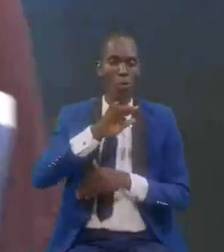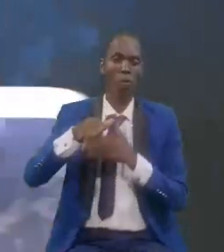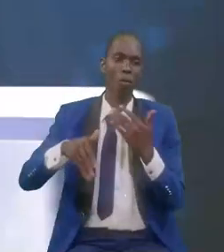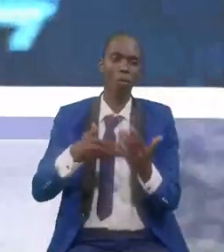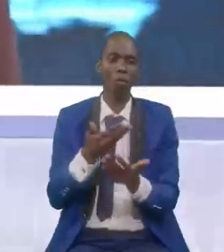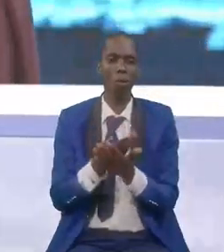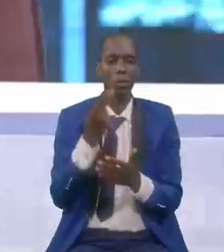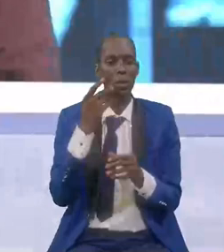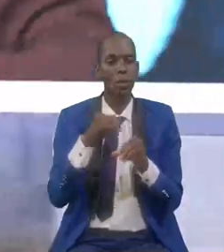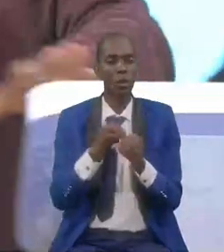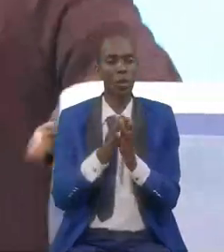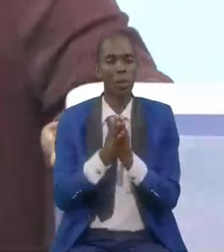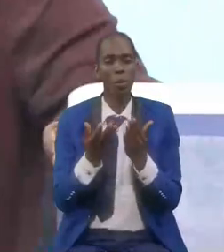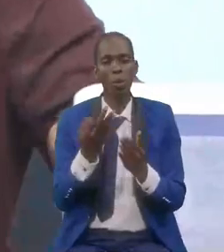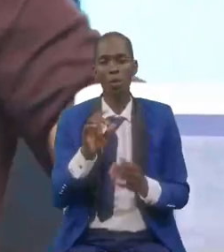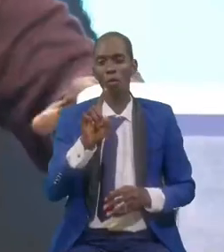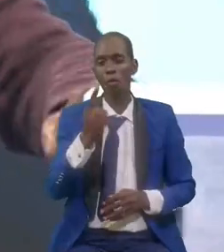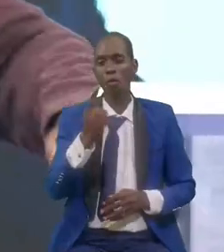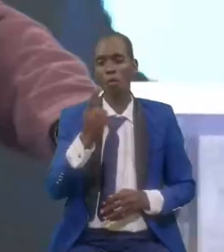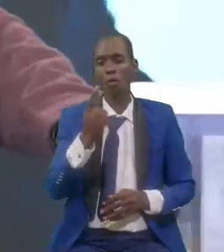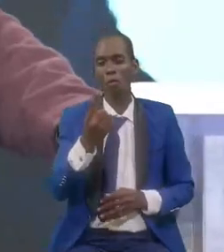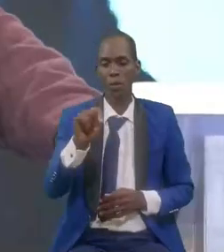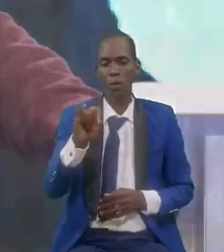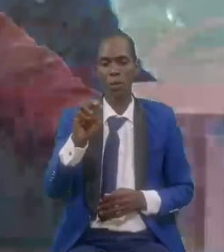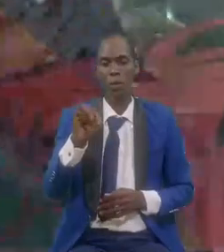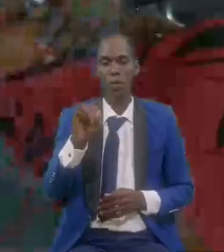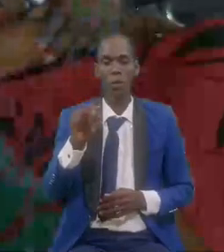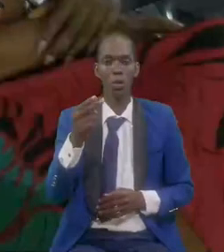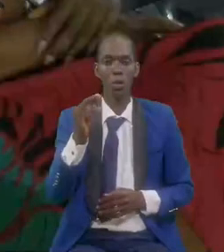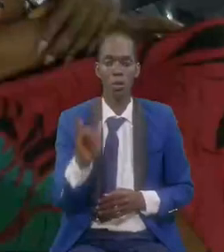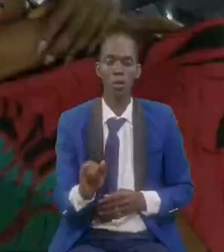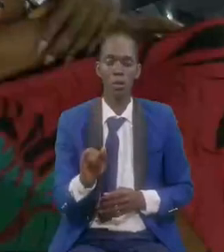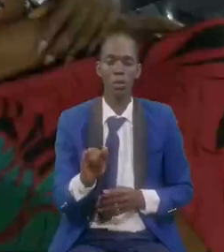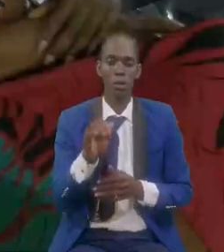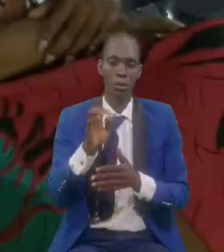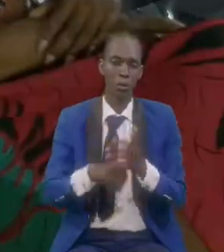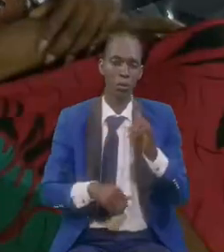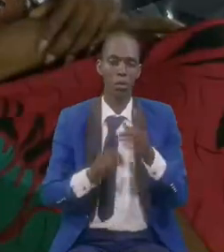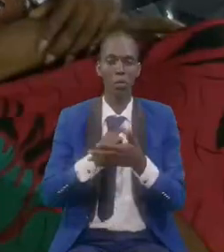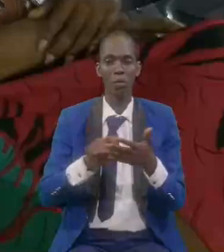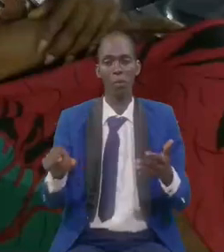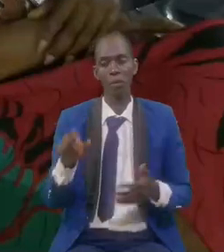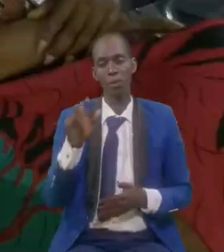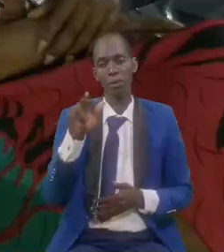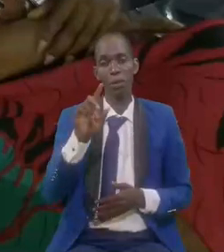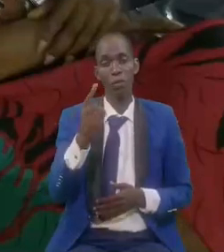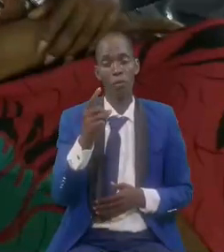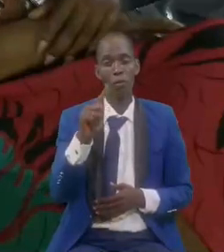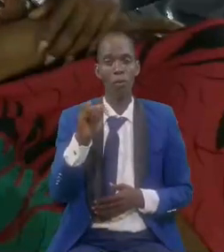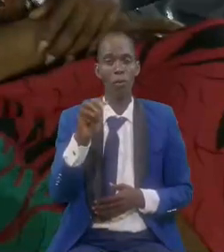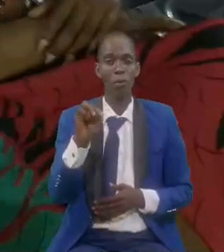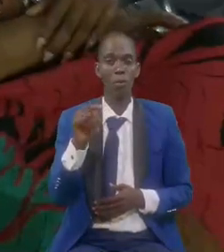Voyons 1 Timothée au chapitre 1. Je vous lis à partir du verset 13. 1 Timothée, chapitre